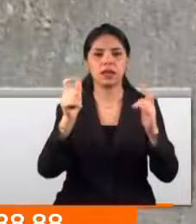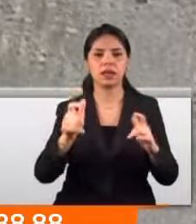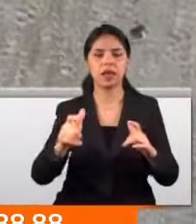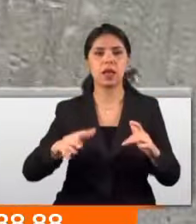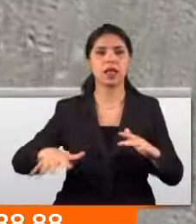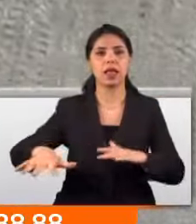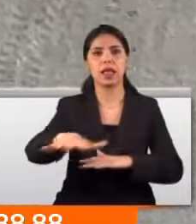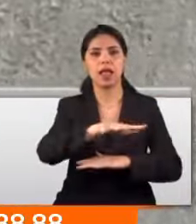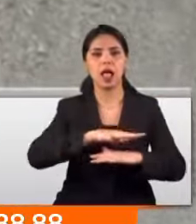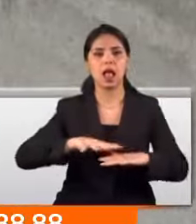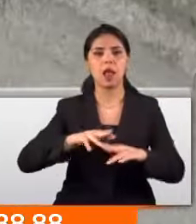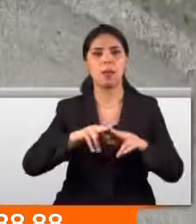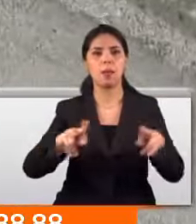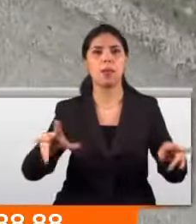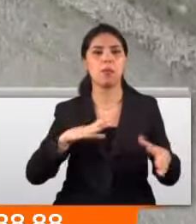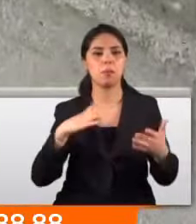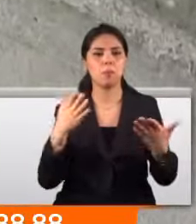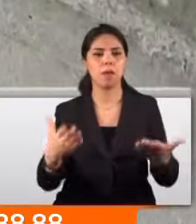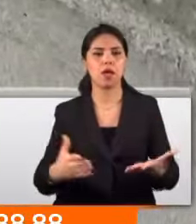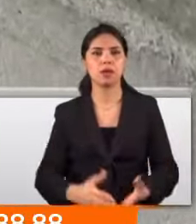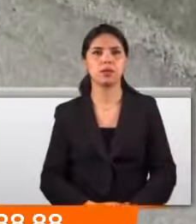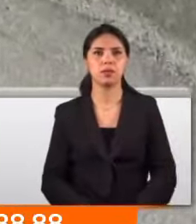ise derin yarıklar oluştu.